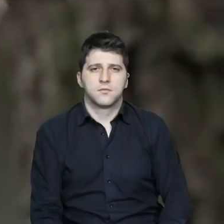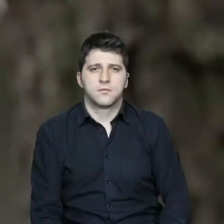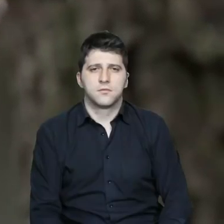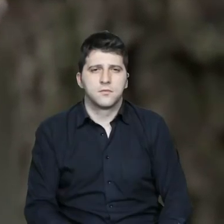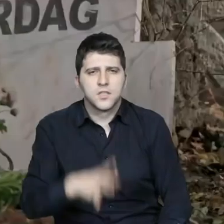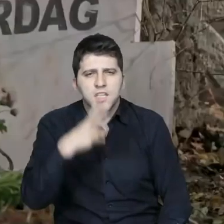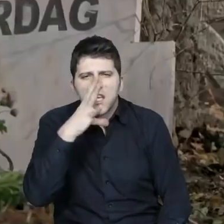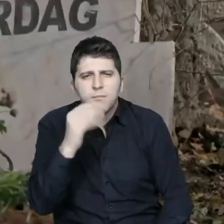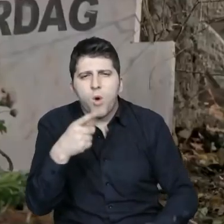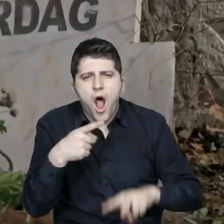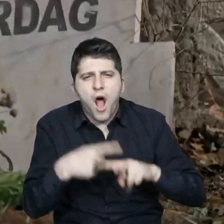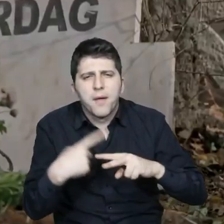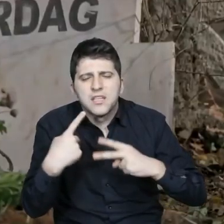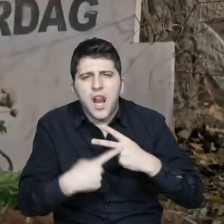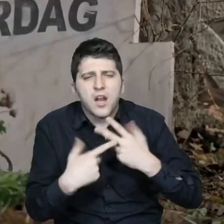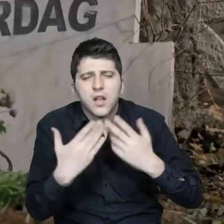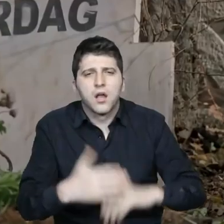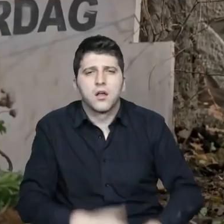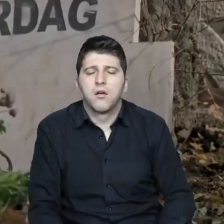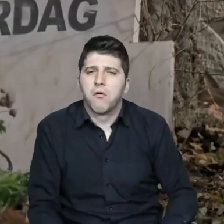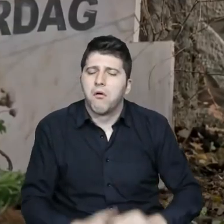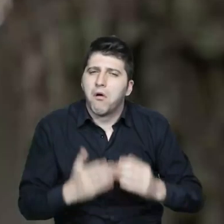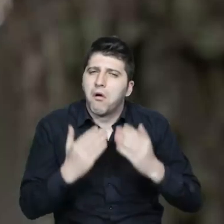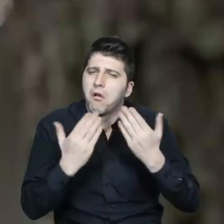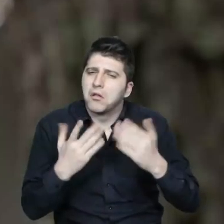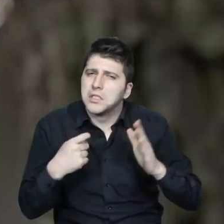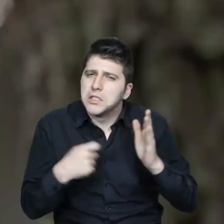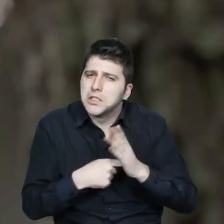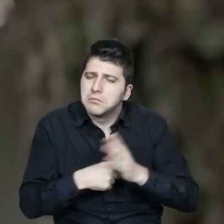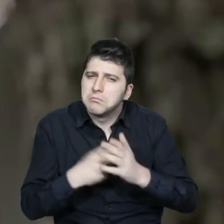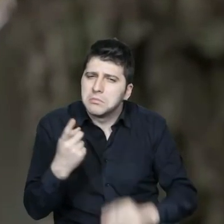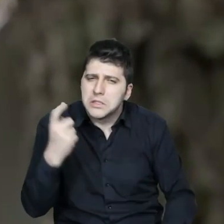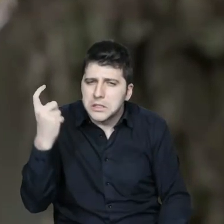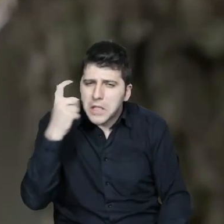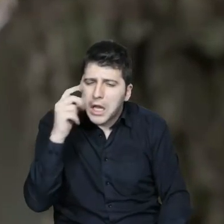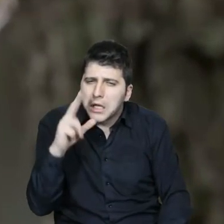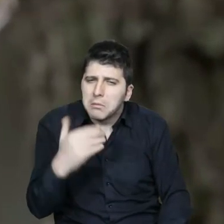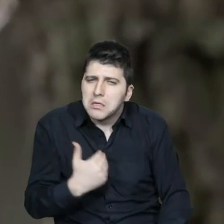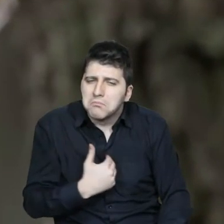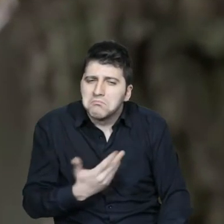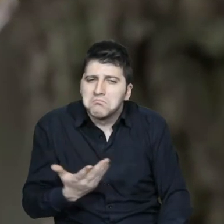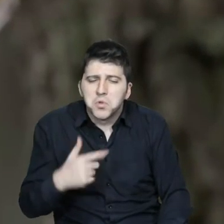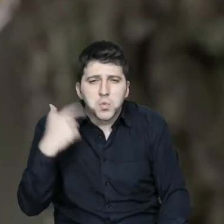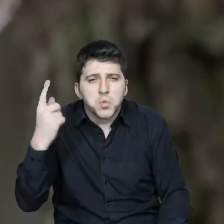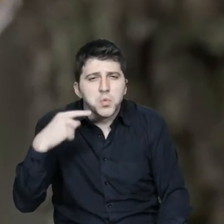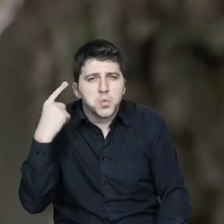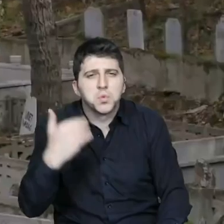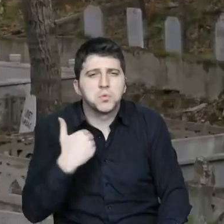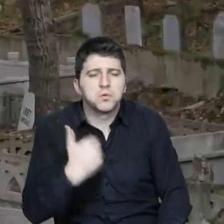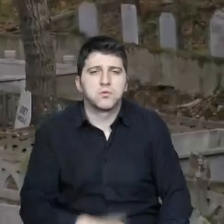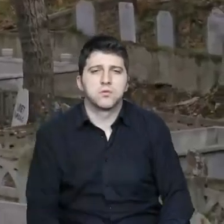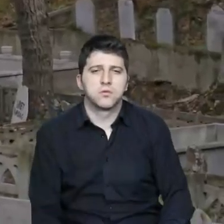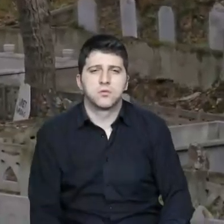Kimdi lan bu Ahmet Yanardağ? Allah Allah, ismi de hiç yabancı gelmiyor ama.